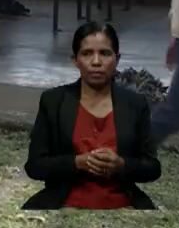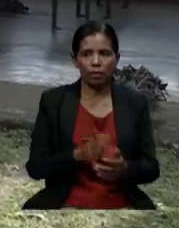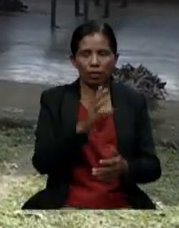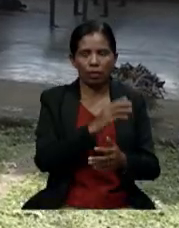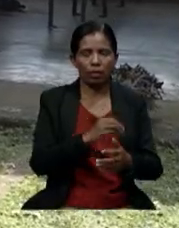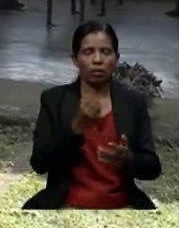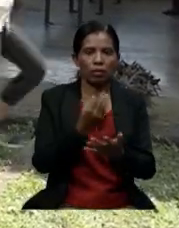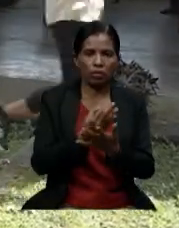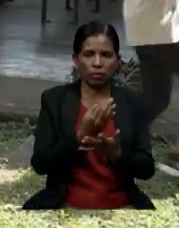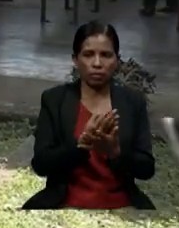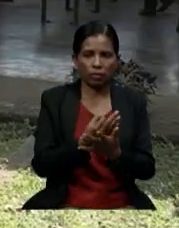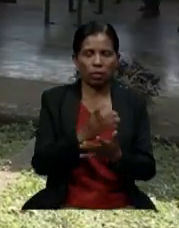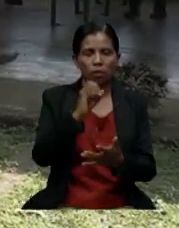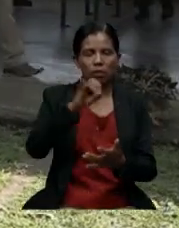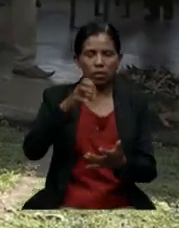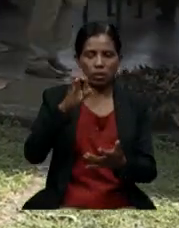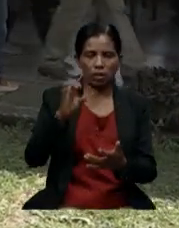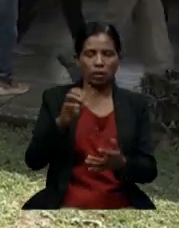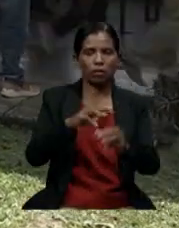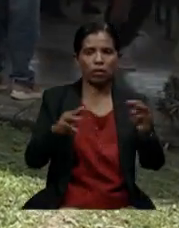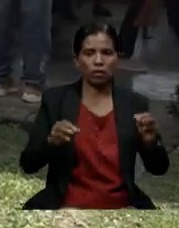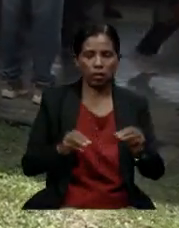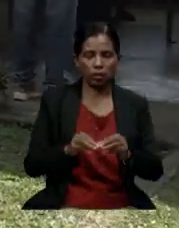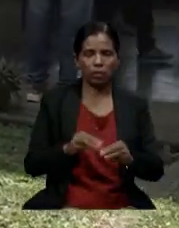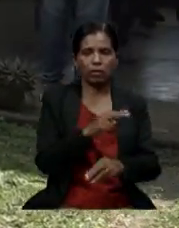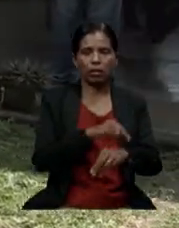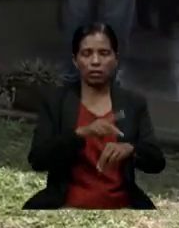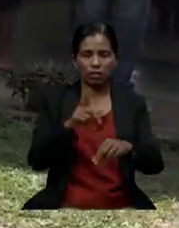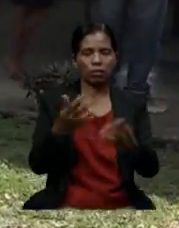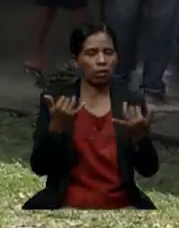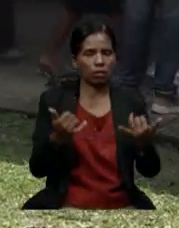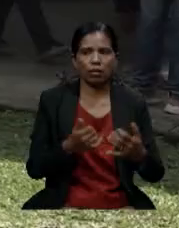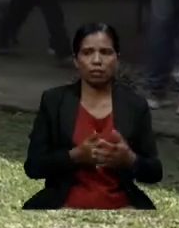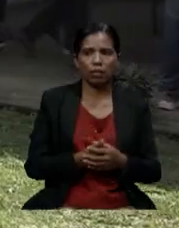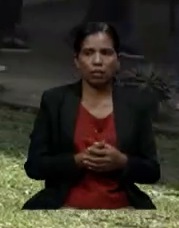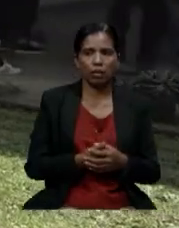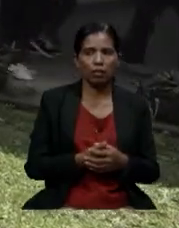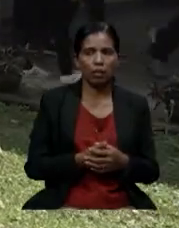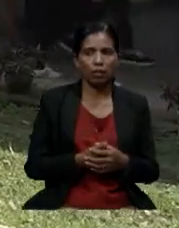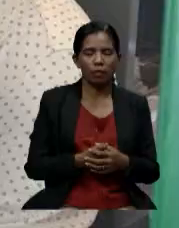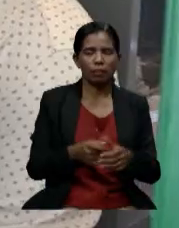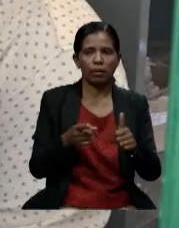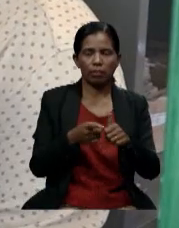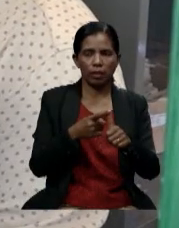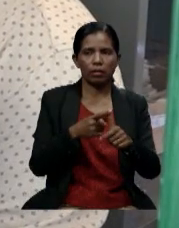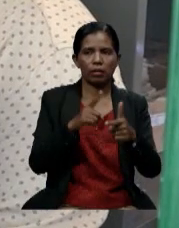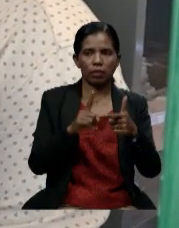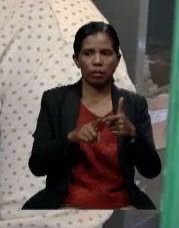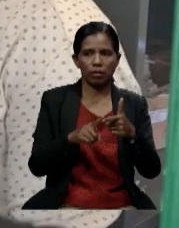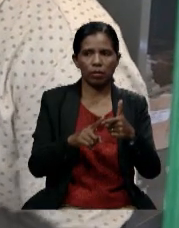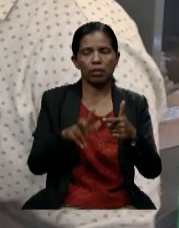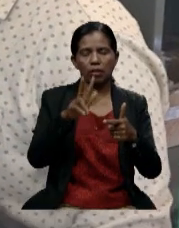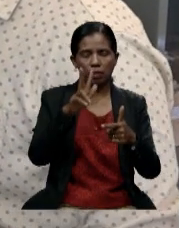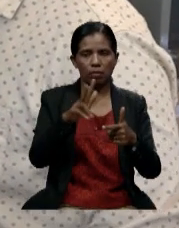tambah orsamento ne ne oze munisipi ne oze nasional toa agora tribulan primeiro segundo terceiro